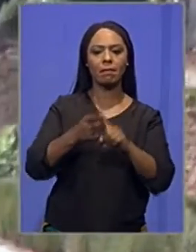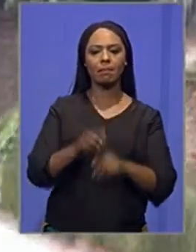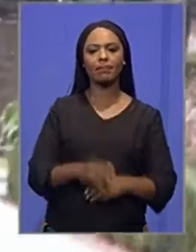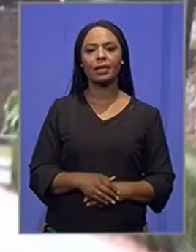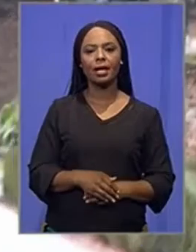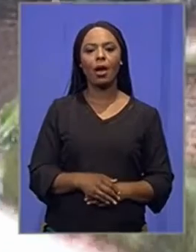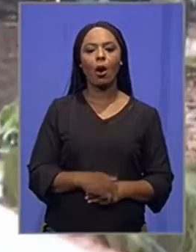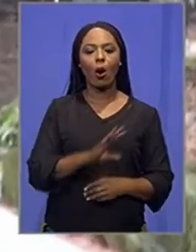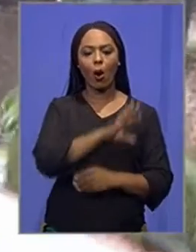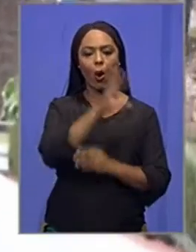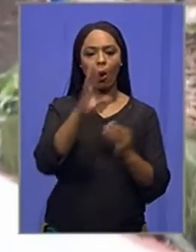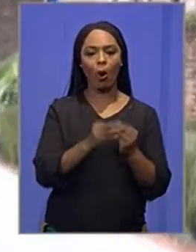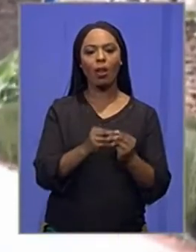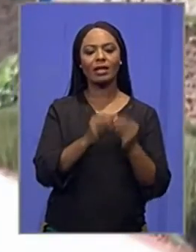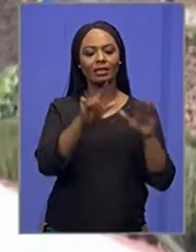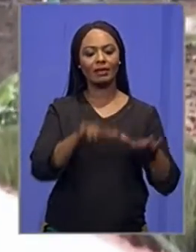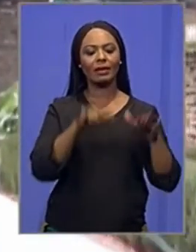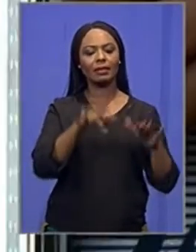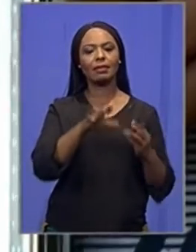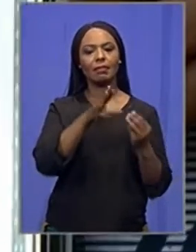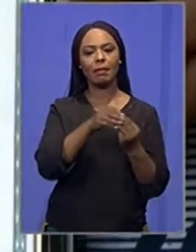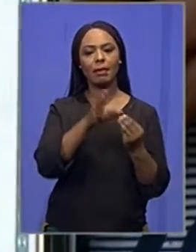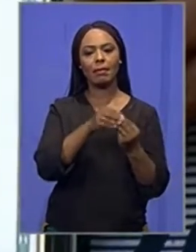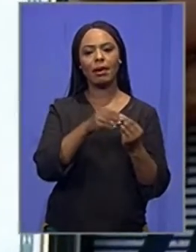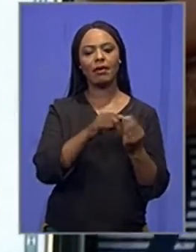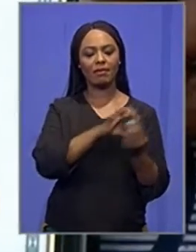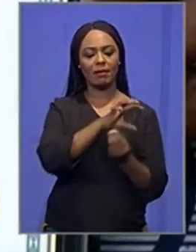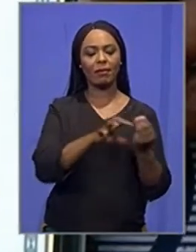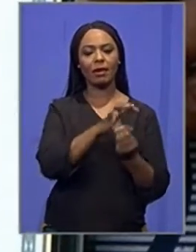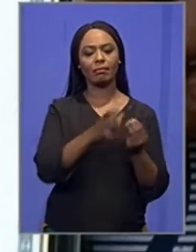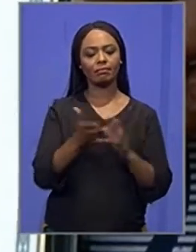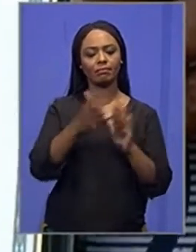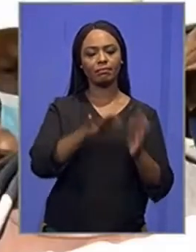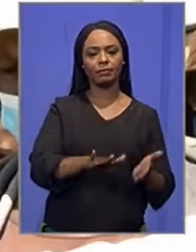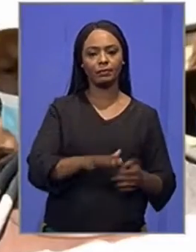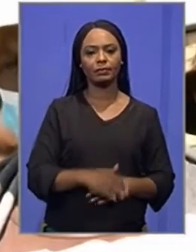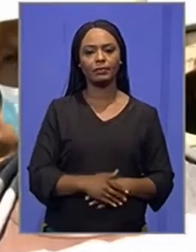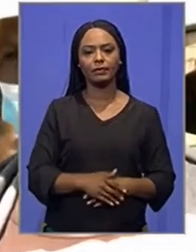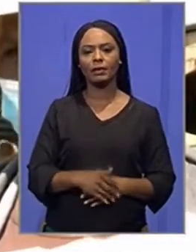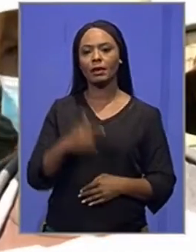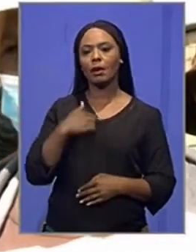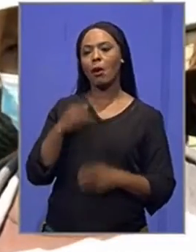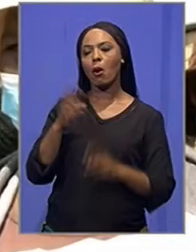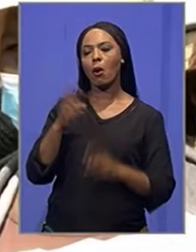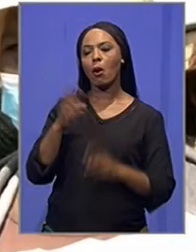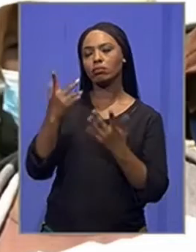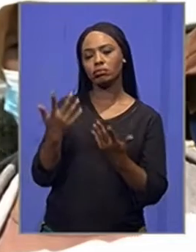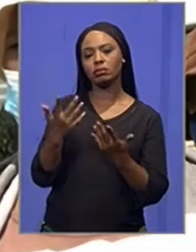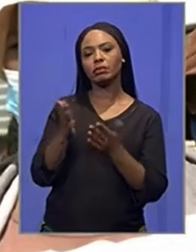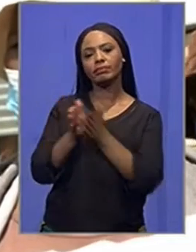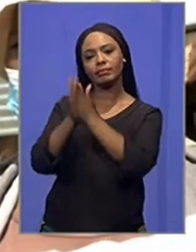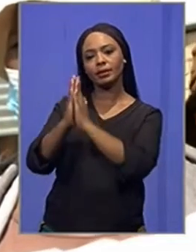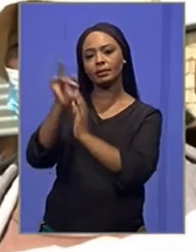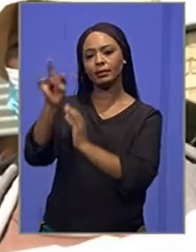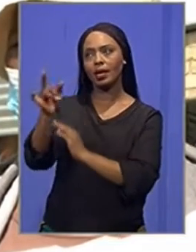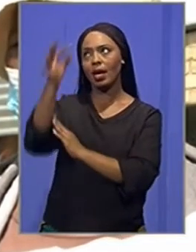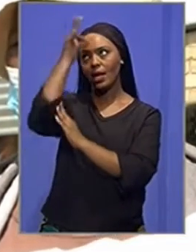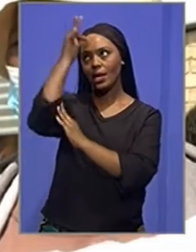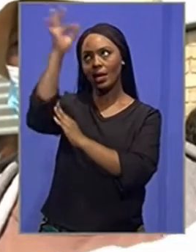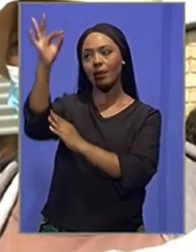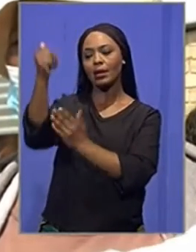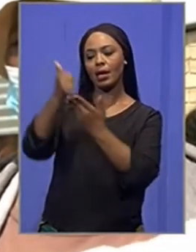le ba losika le le nosi la Palong Tlatseng. Puso e ka re thusa ka di-cost tsa funeral because batho ba ba